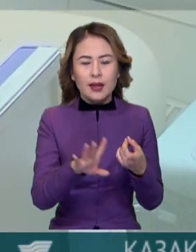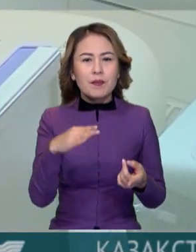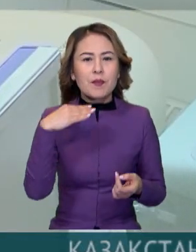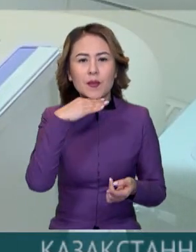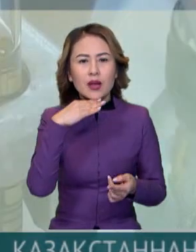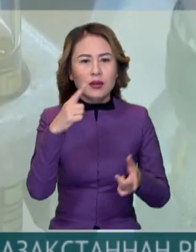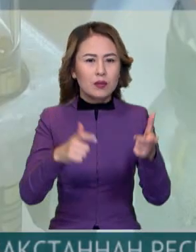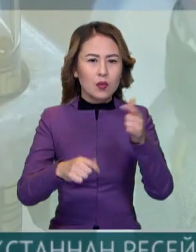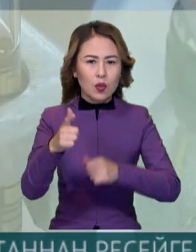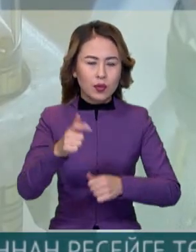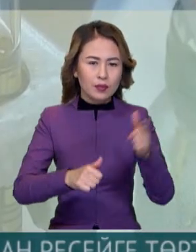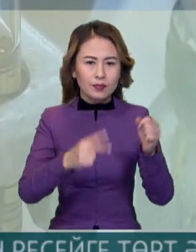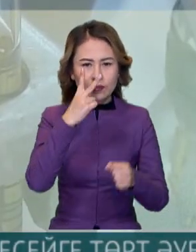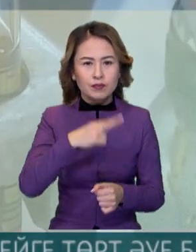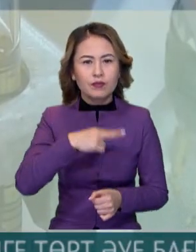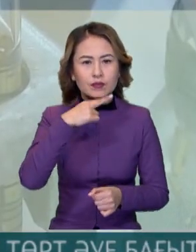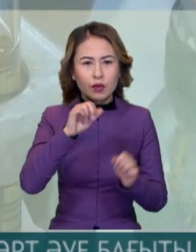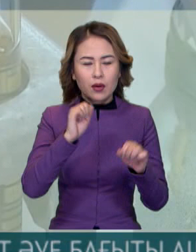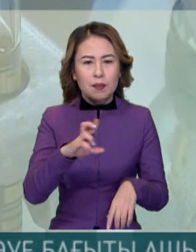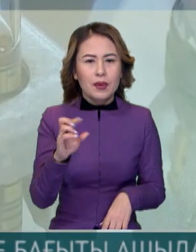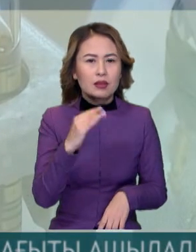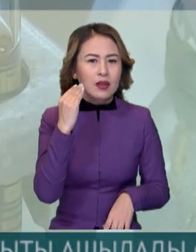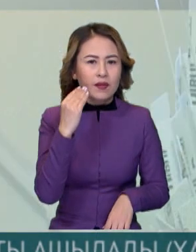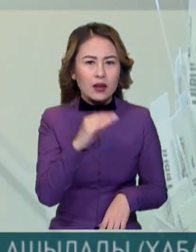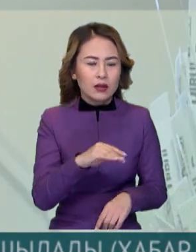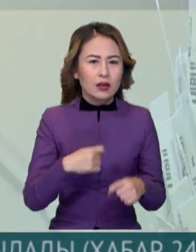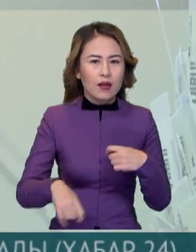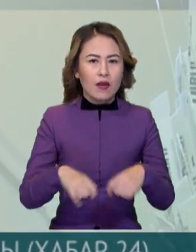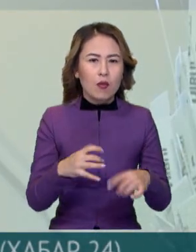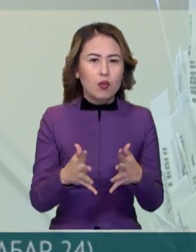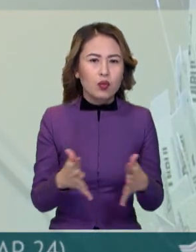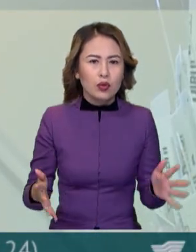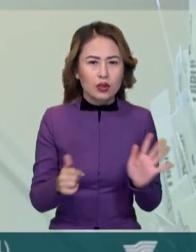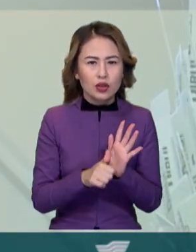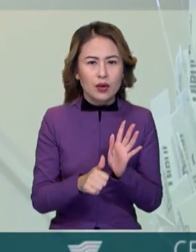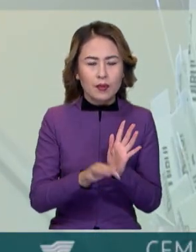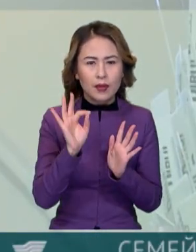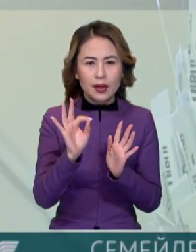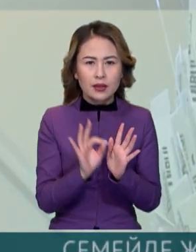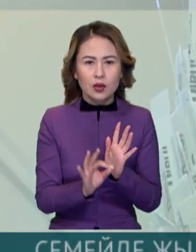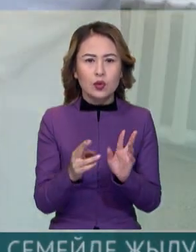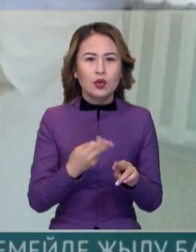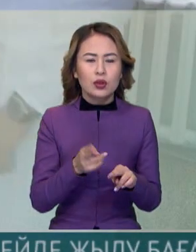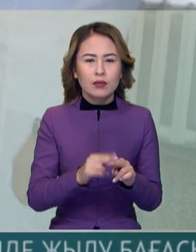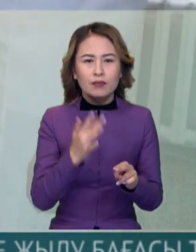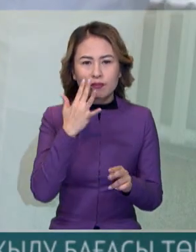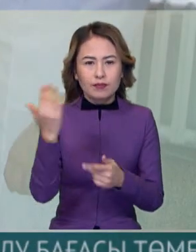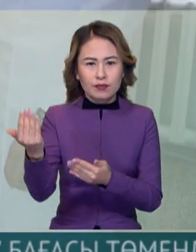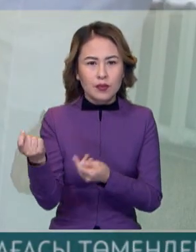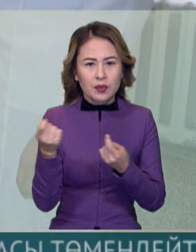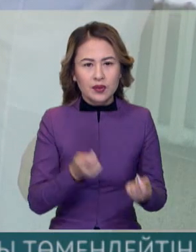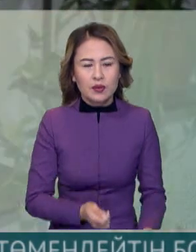сынамалар ет және сүт өнімдерінен байқалады. Сапасыз тауарлардың басым бөлігі, яғни 60%-ке жуығы шетелден